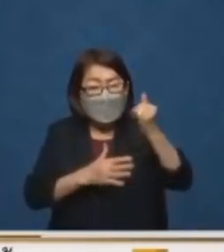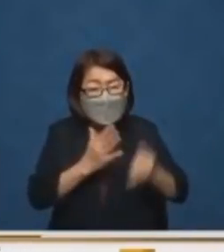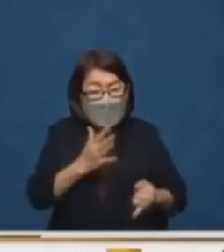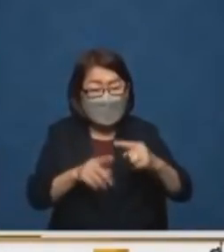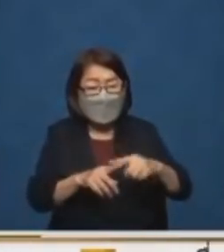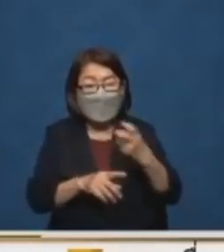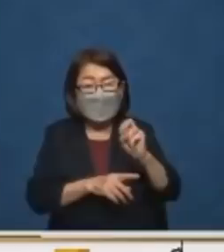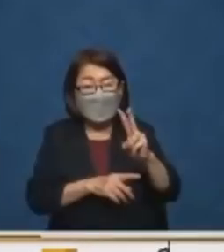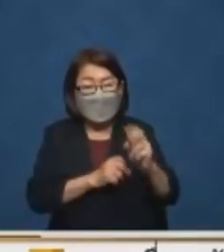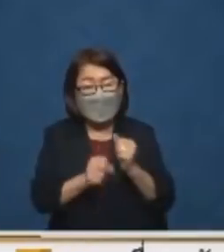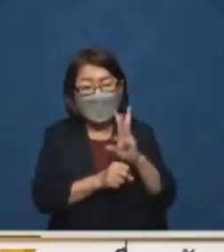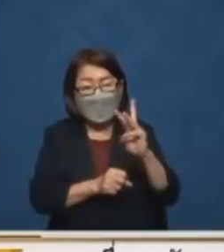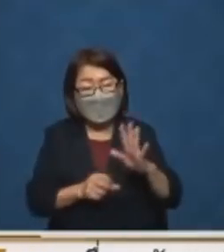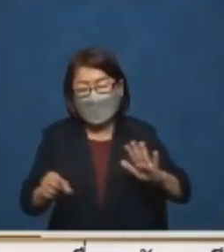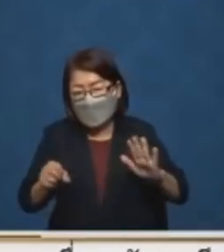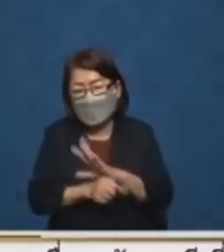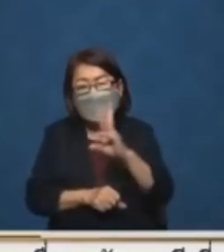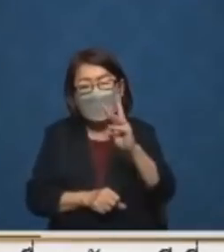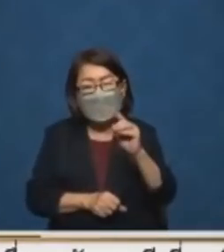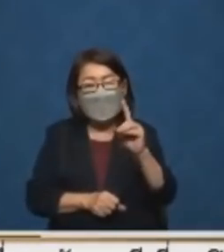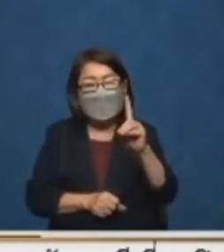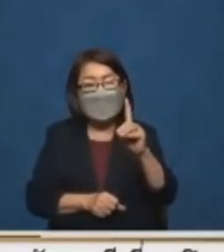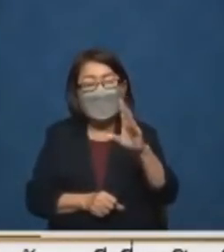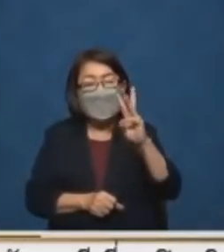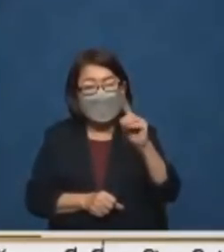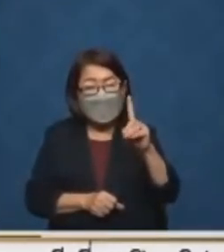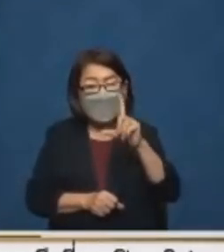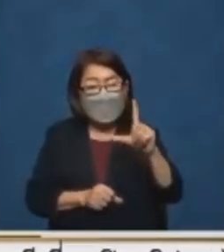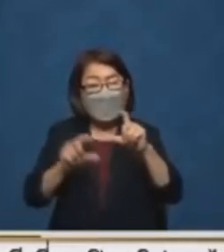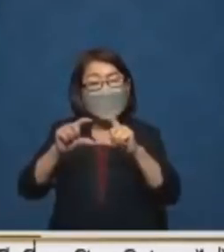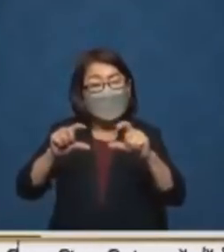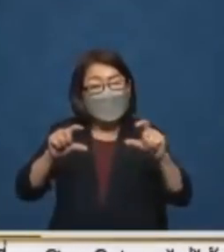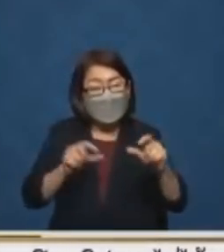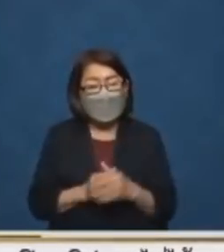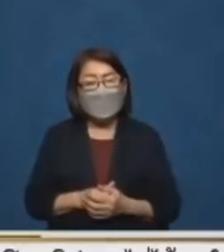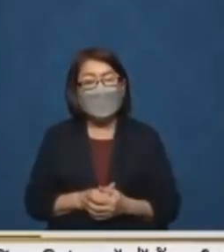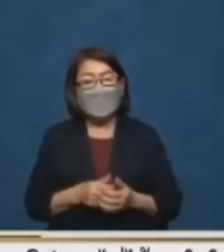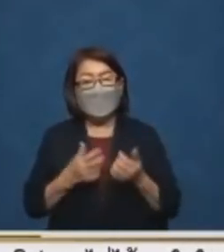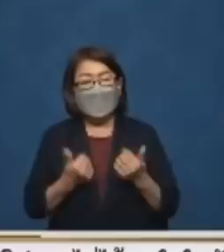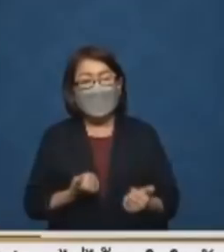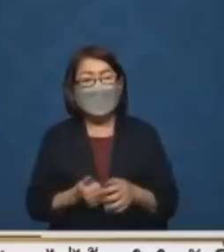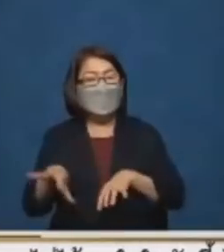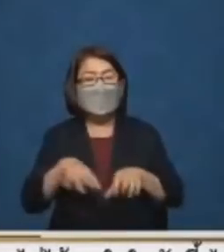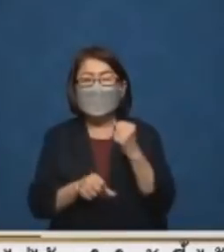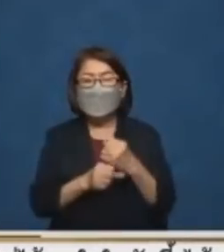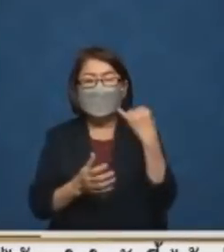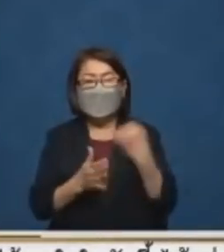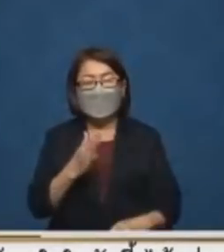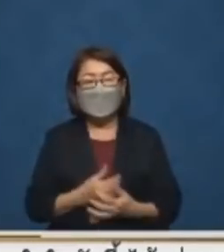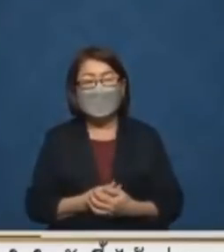4 ให้ได้ 61 ล้านโดสวันนี้ผิดภาษหมดครัท่ปทาน